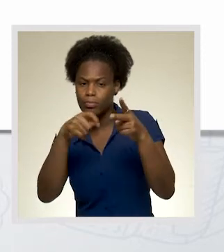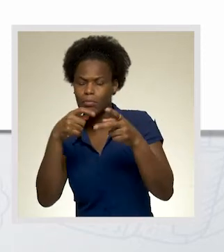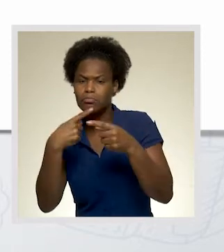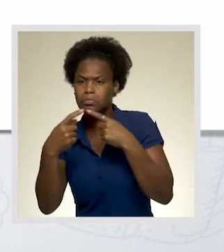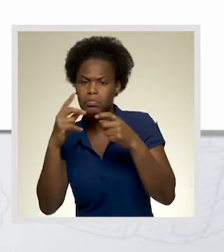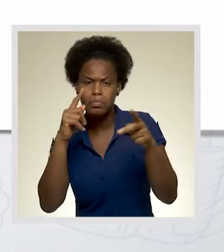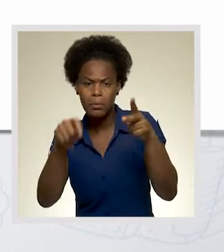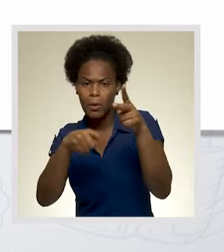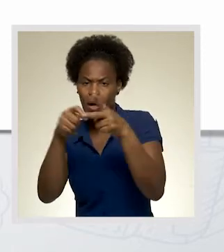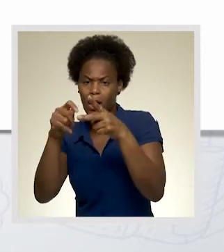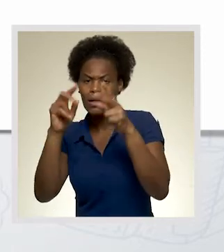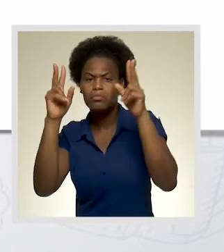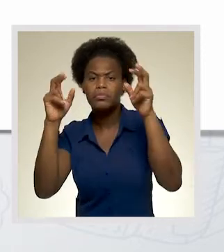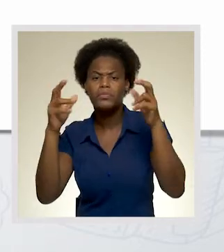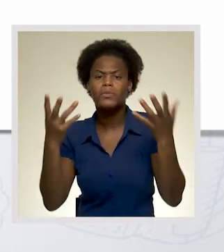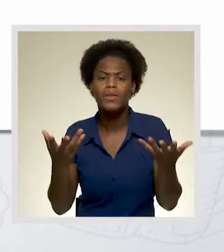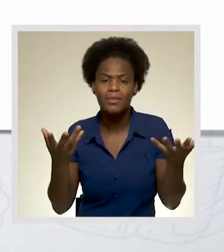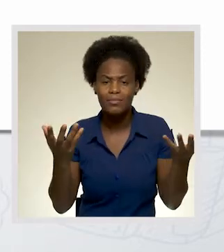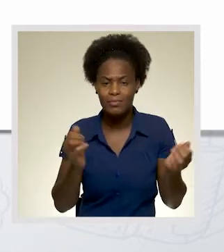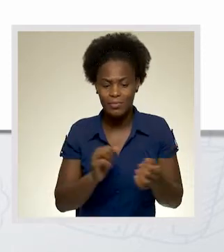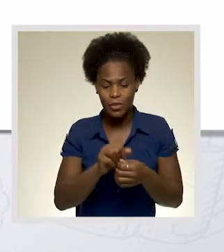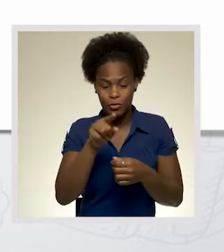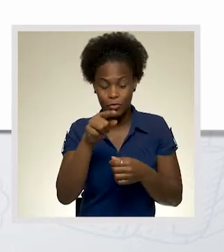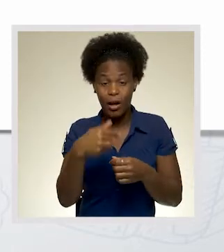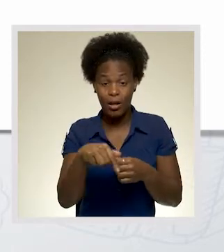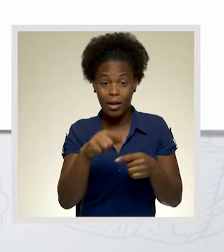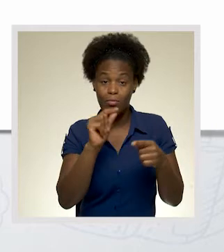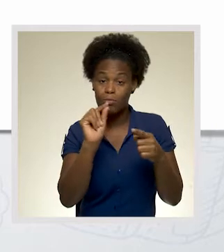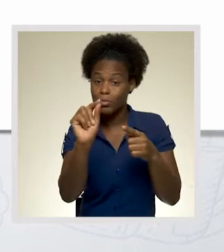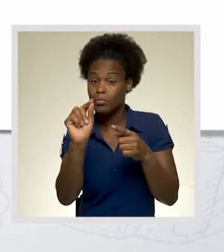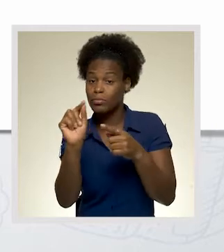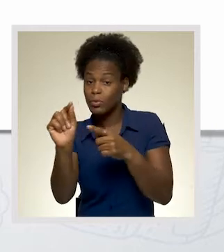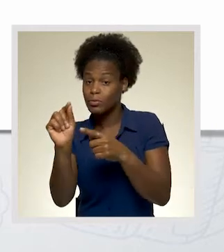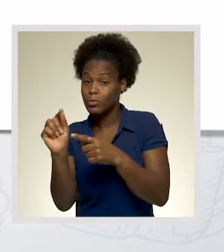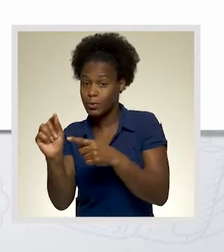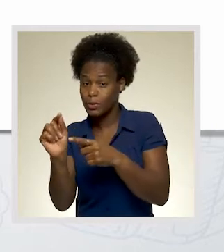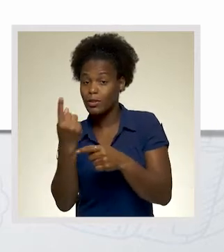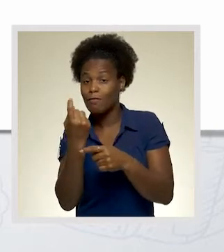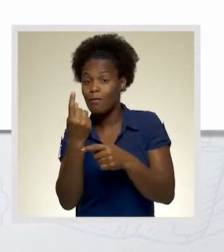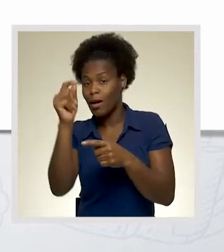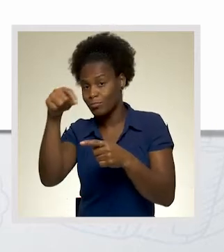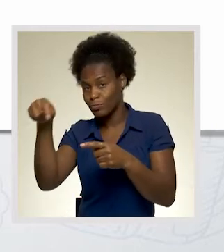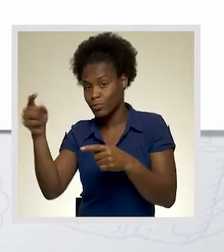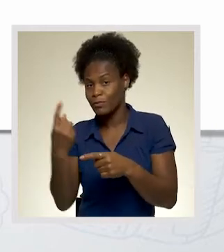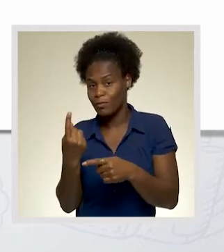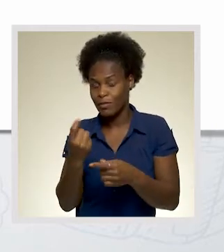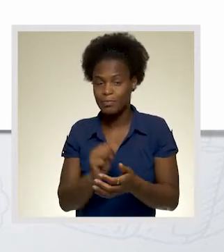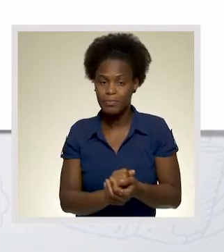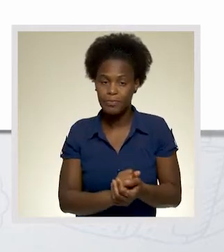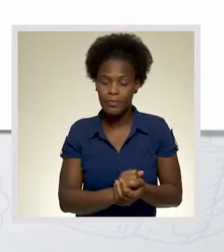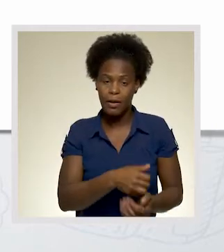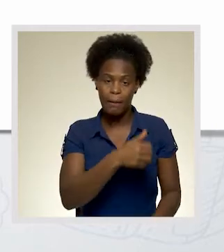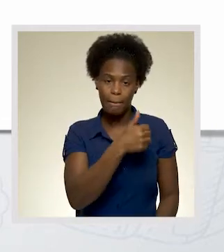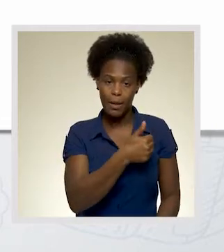un reportage sur. Vous avez 3 points. Vous terminez.